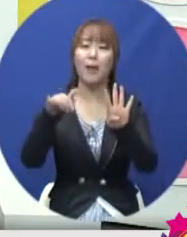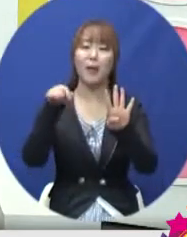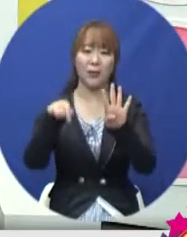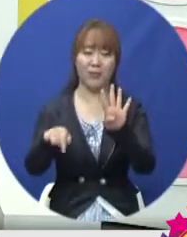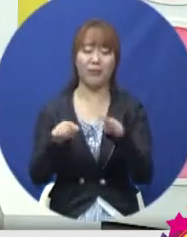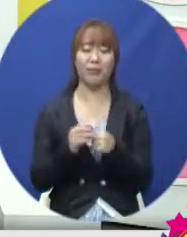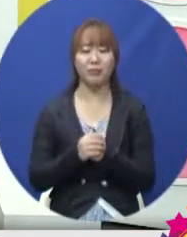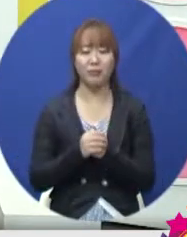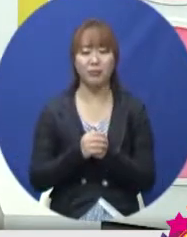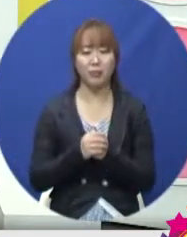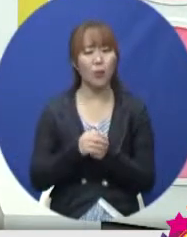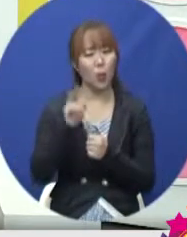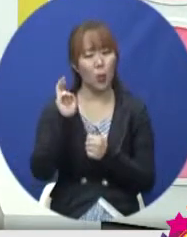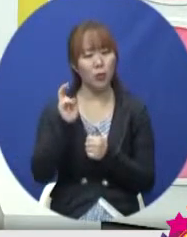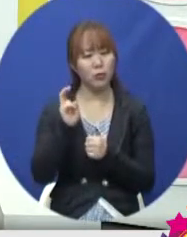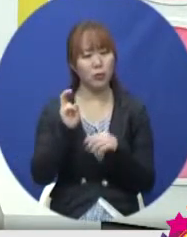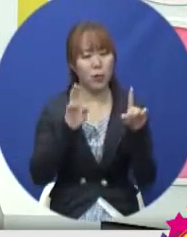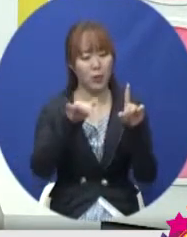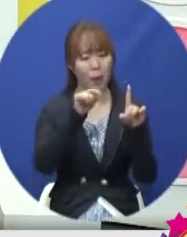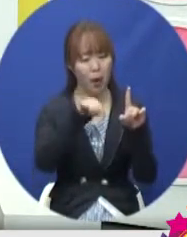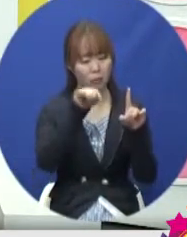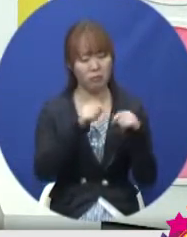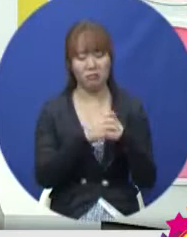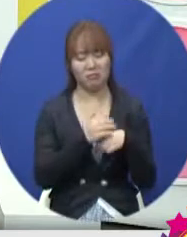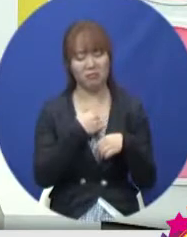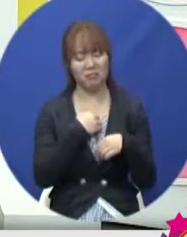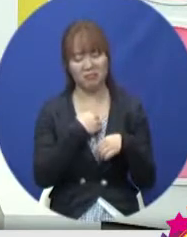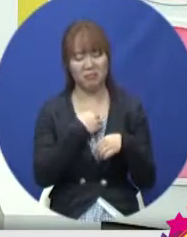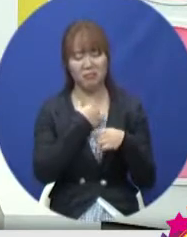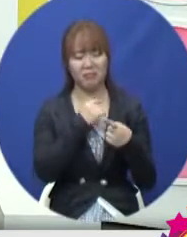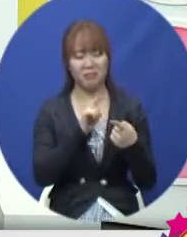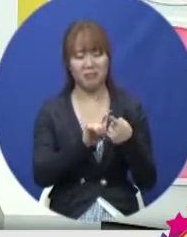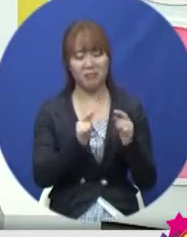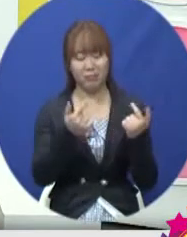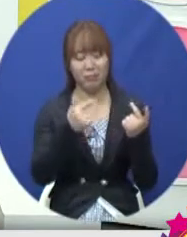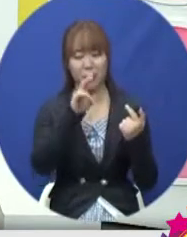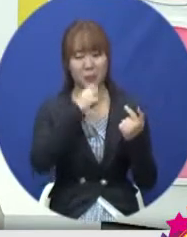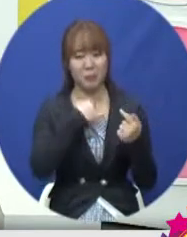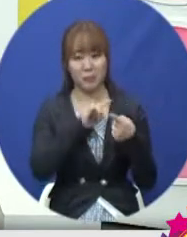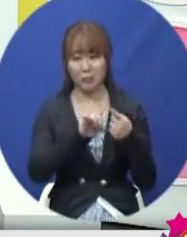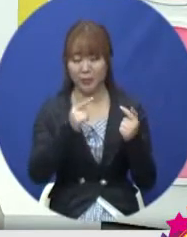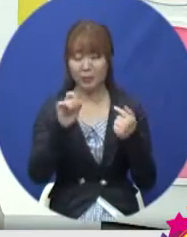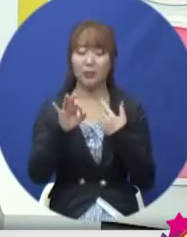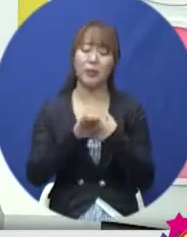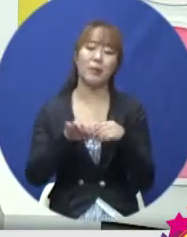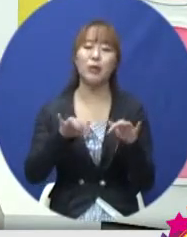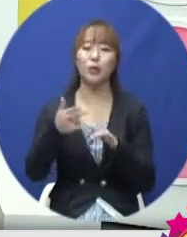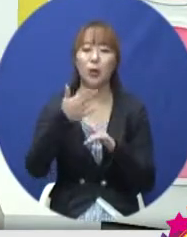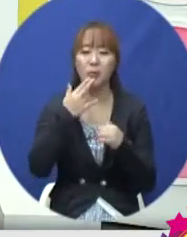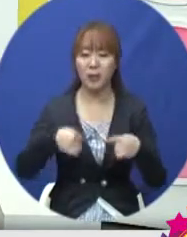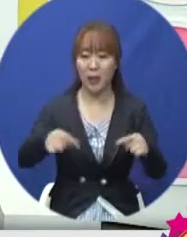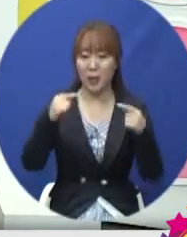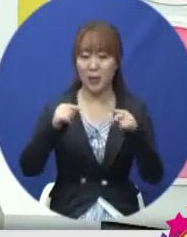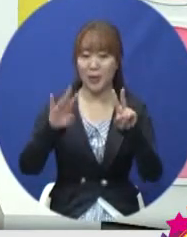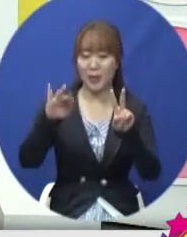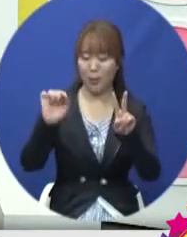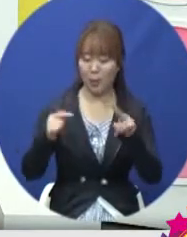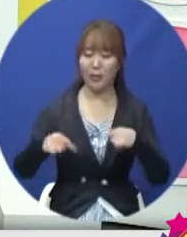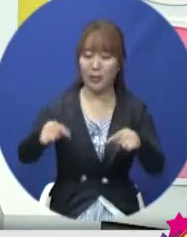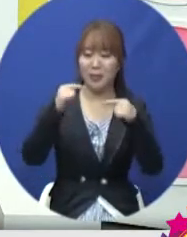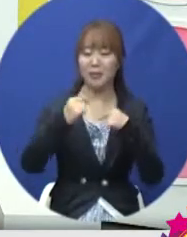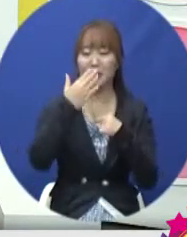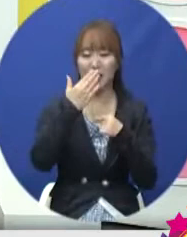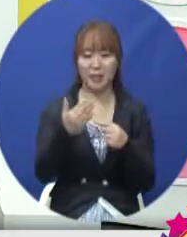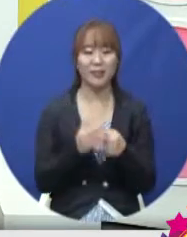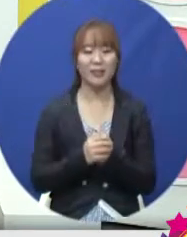선택하시면 되고요. 네. 만약 부르고 싶은 노래가 지정곡 중에 없다 이런 경우에는 무반주 참여 또 2번으로 참여를 하실